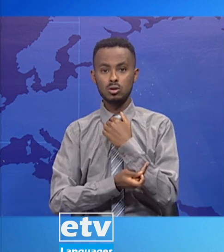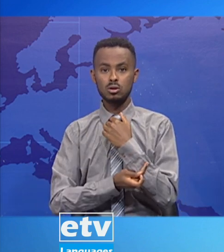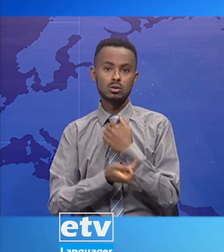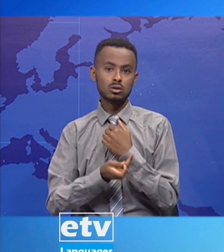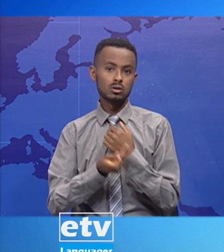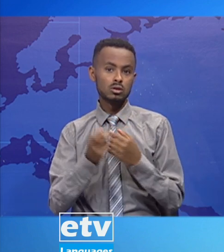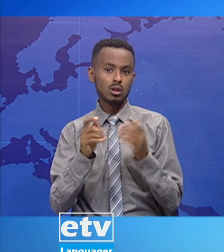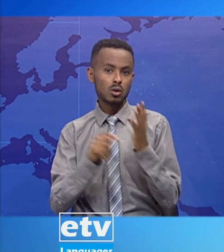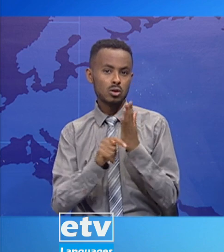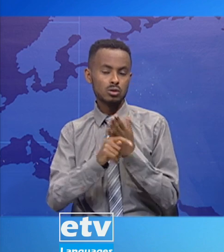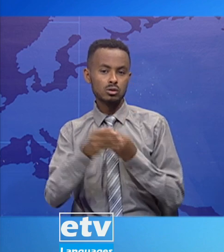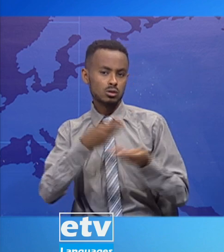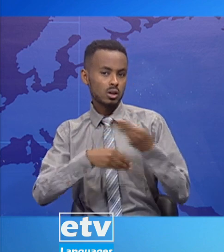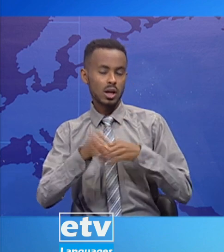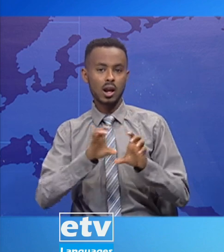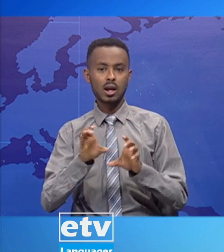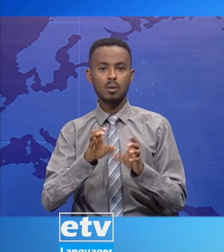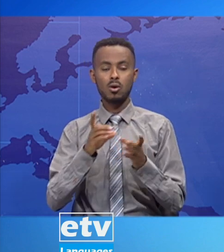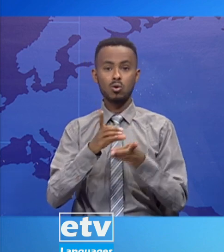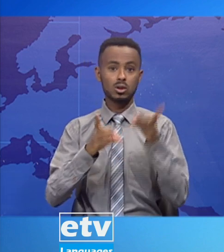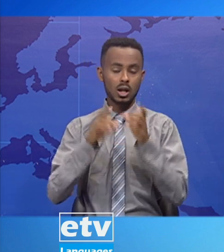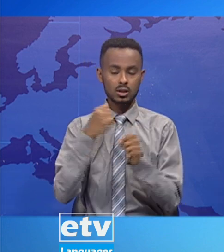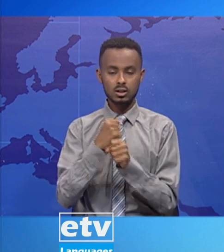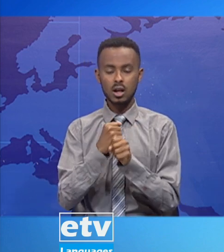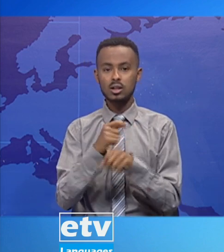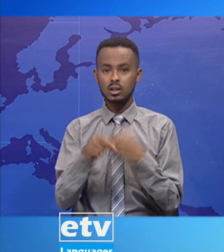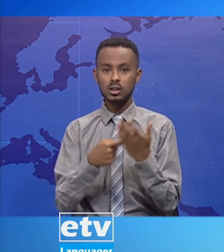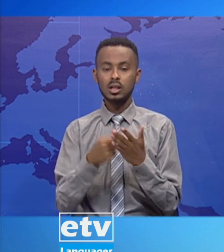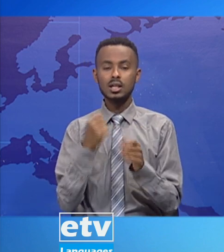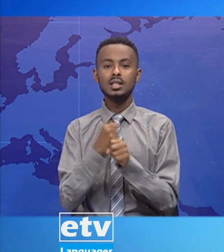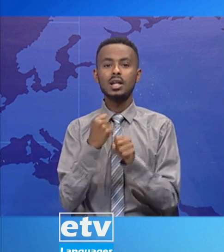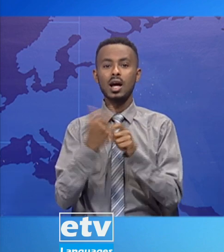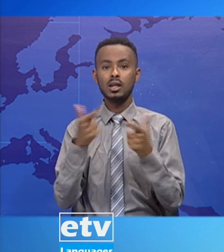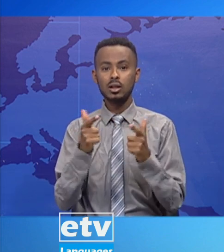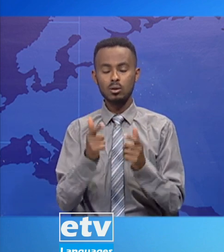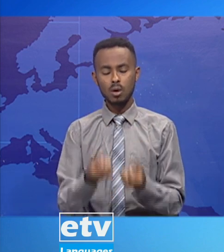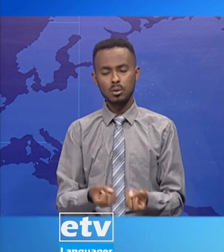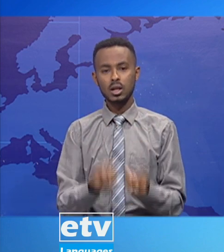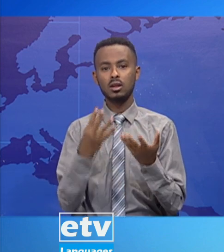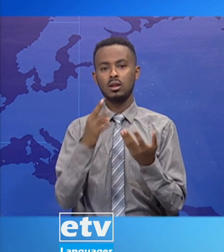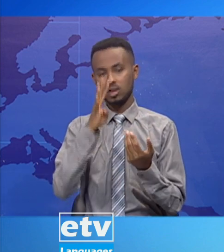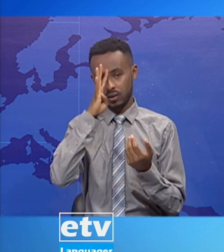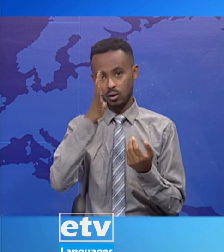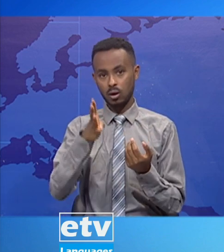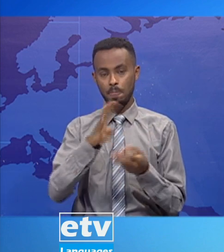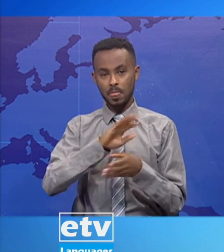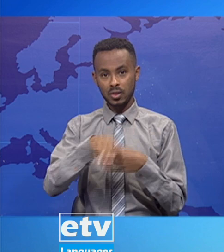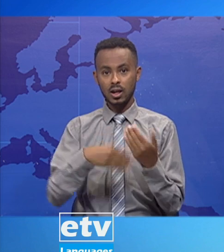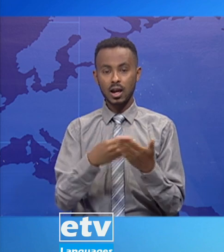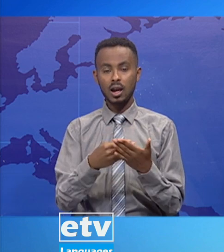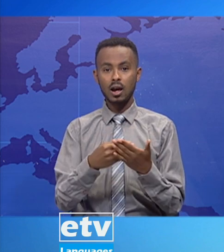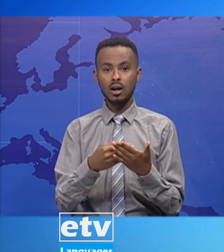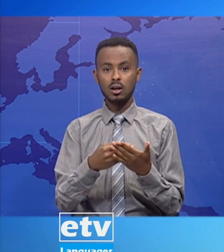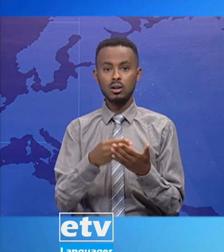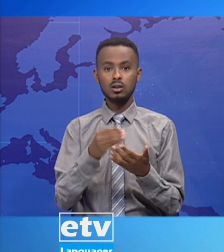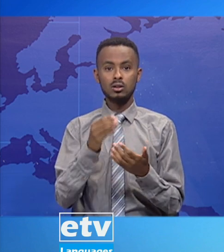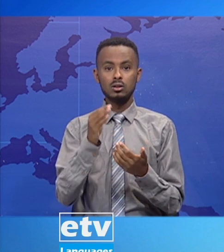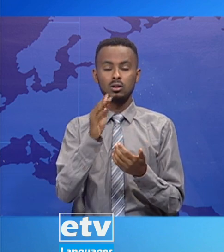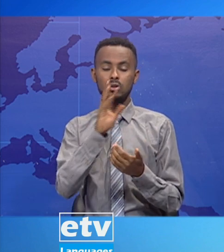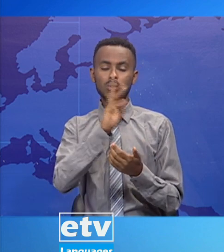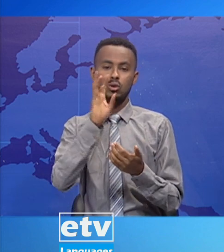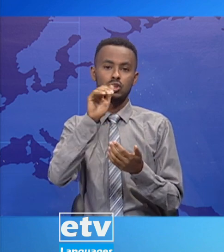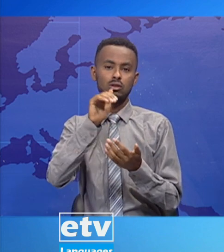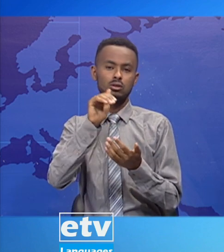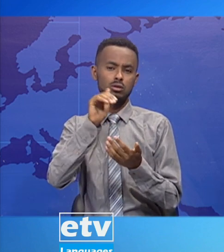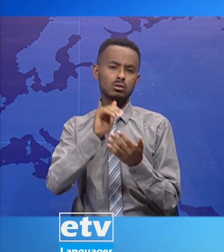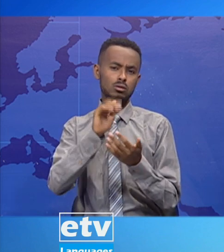የቴክኖሎጂ ሽግግር ያደርጋል፣ ሰብ ኮንትራክቶች ይሰራሉ። ስለዚህ የስራ እድል ብዙ ተፈጥሯል። ጠቅላላ እንደሚገባው ከ8700 በላይ የስራ